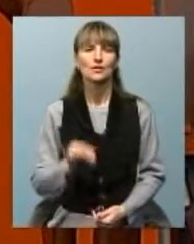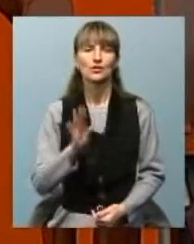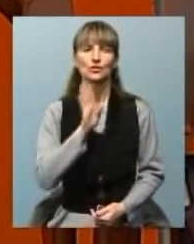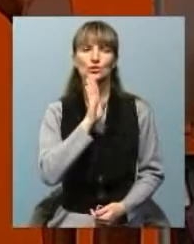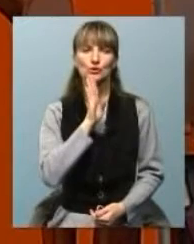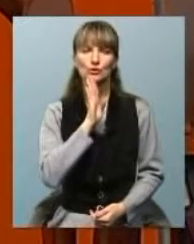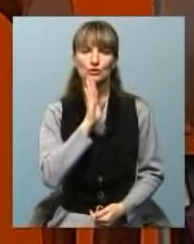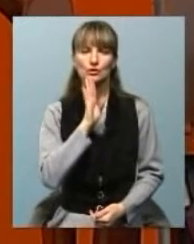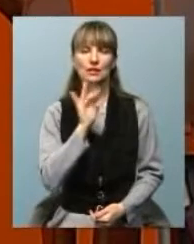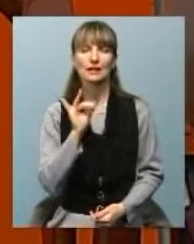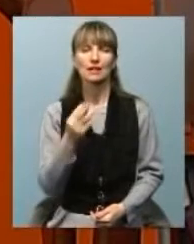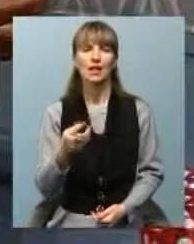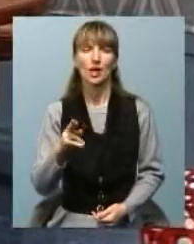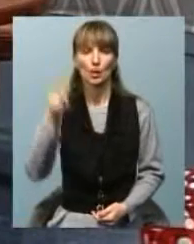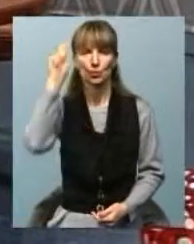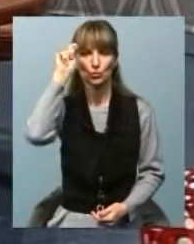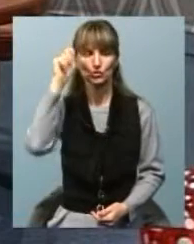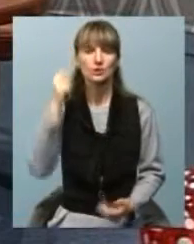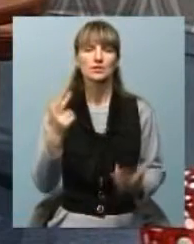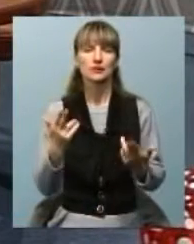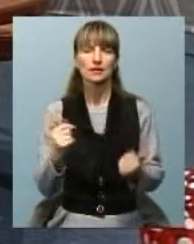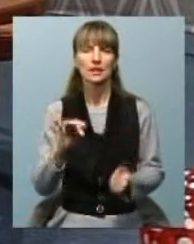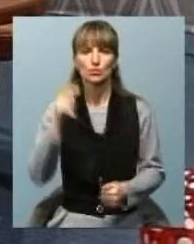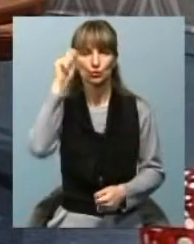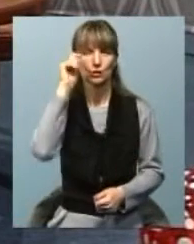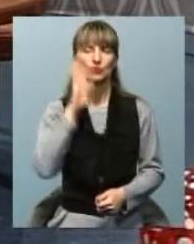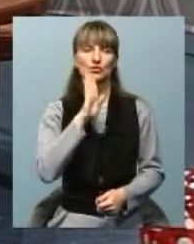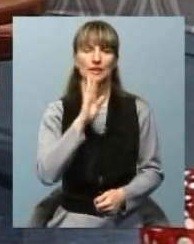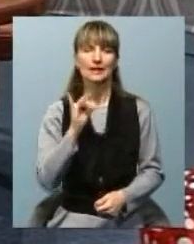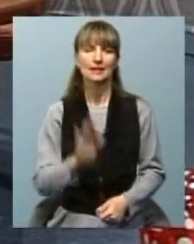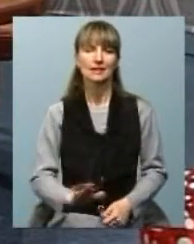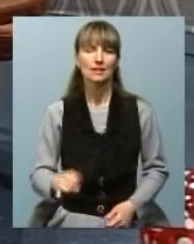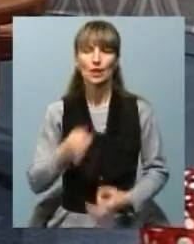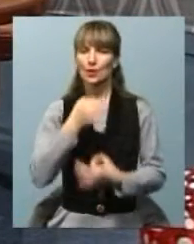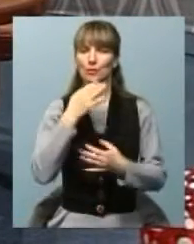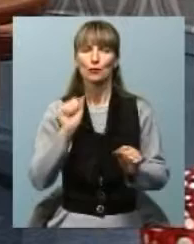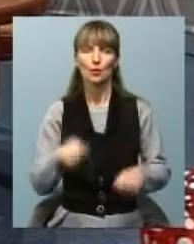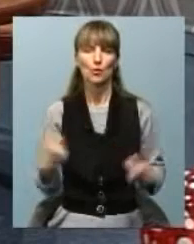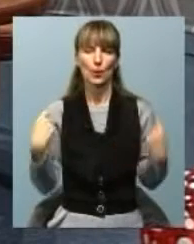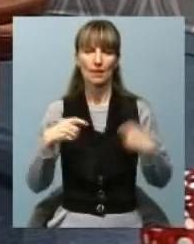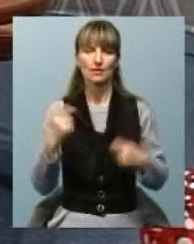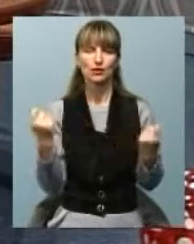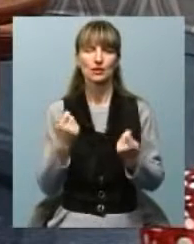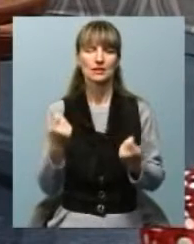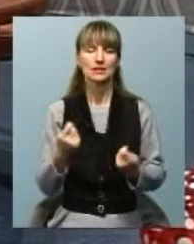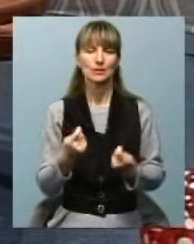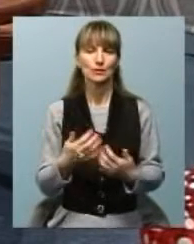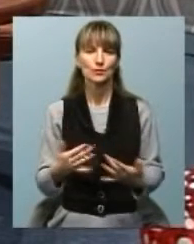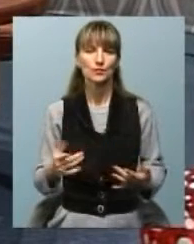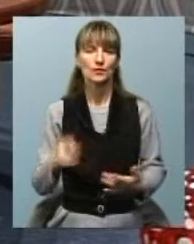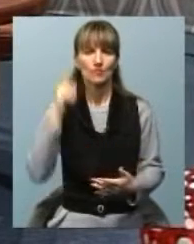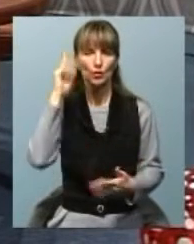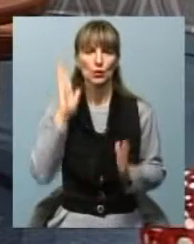жіночий для мужчин. Так, і чоловіки, і жінки, і діти, будь-хто може одягати джинсові речі. А що тобі відомо, тільки